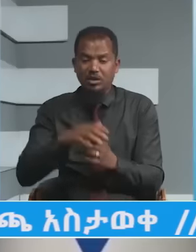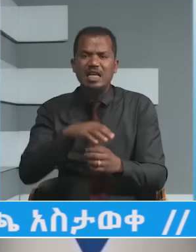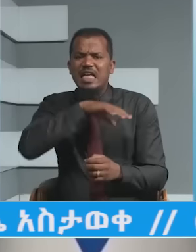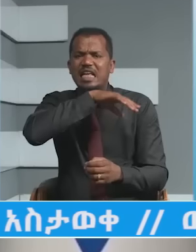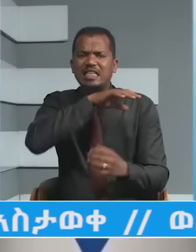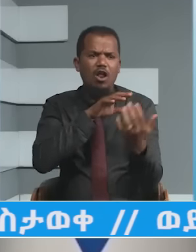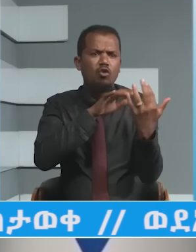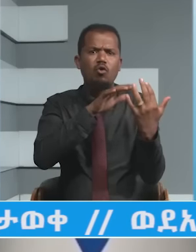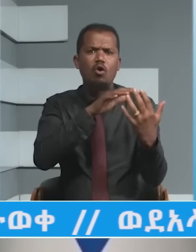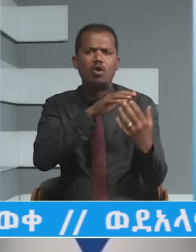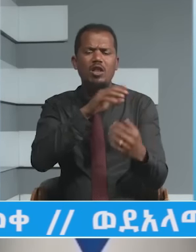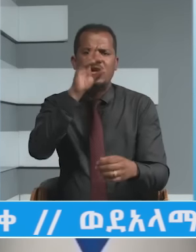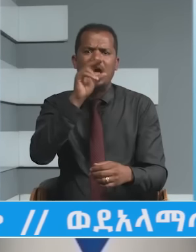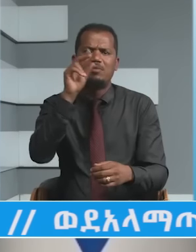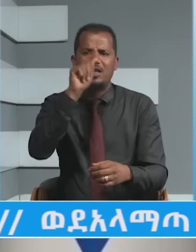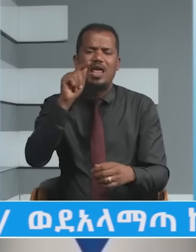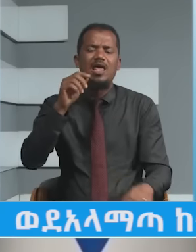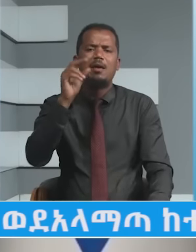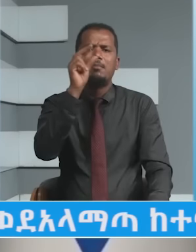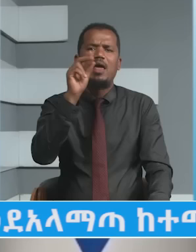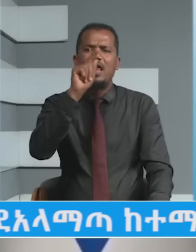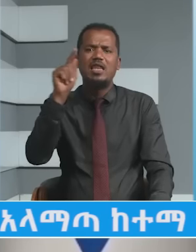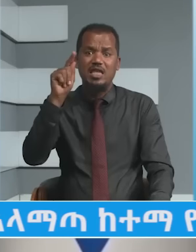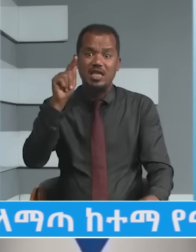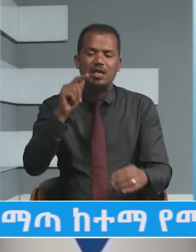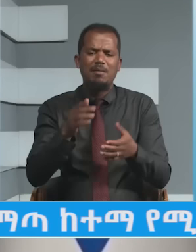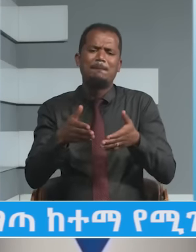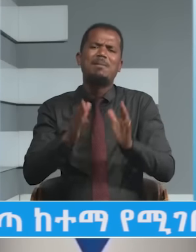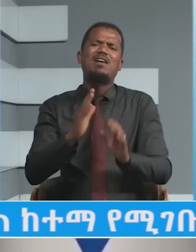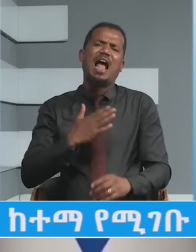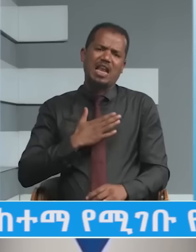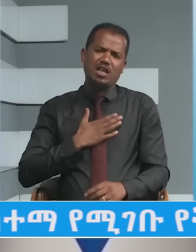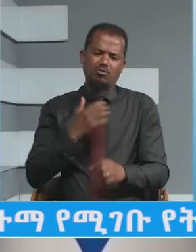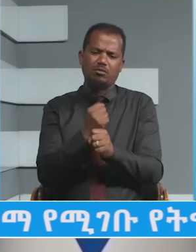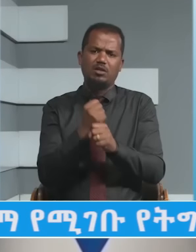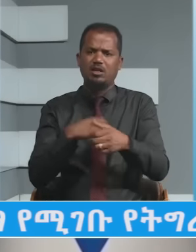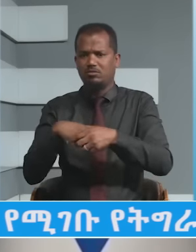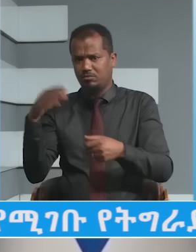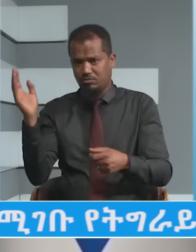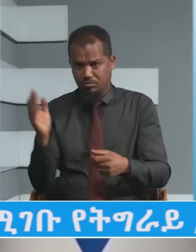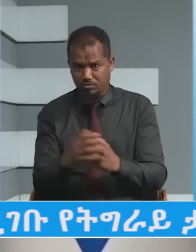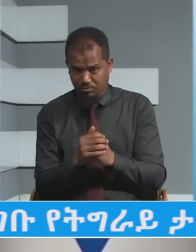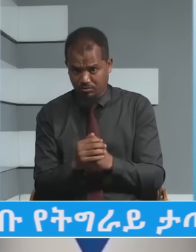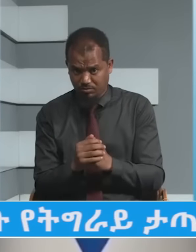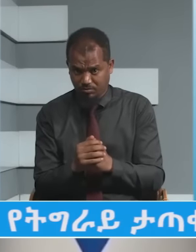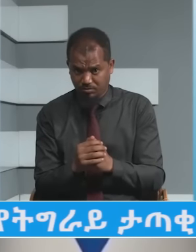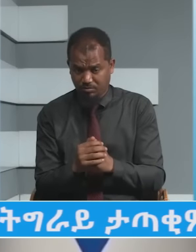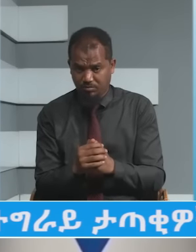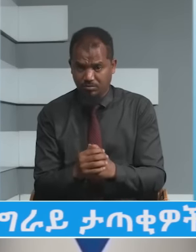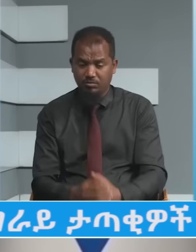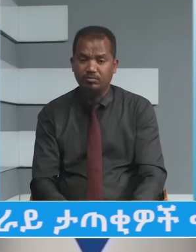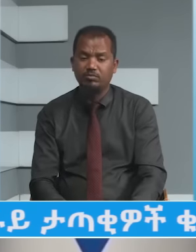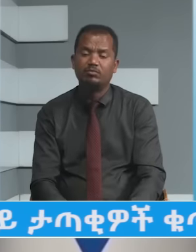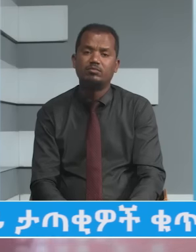ከውጭ የእስራኤል የጦር ካቢኔ ሚኒስተር ቤኒ ጋንቲስ በፍቃዳቸው ከሐላፊነት ለቀቁ።